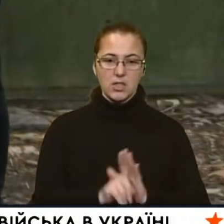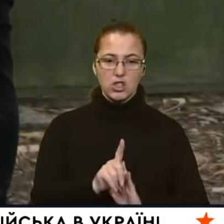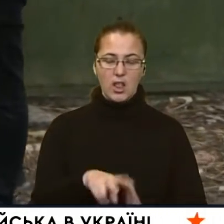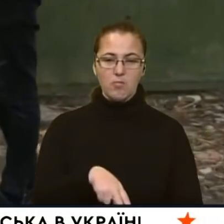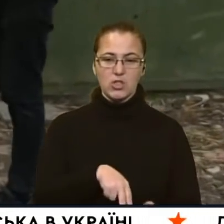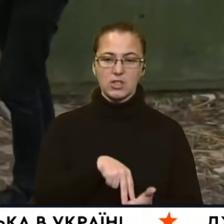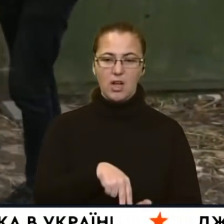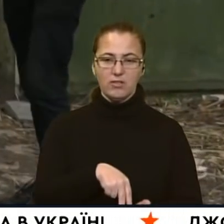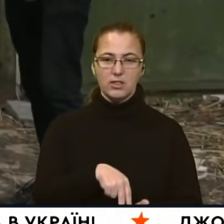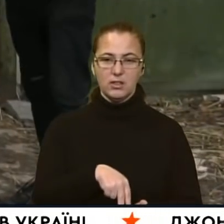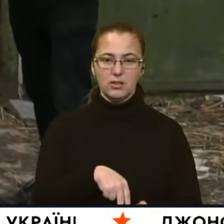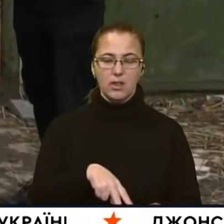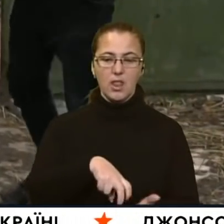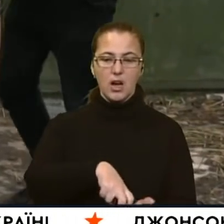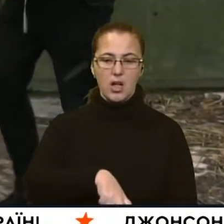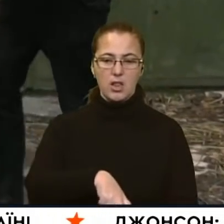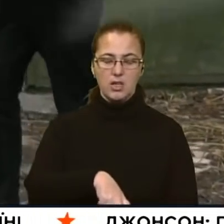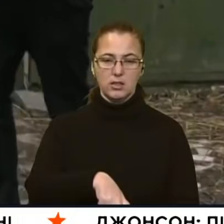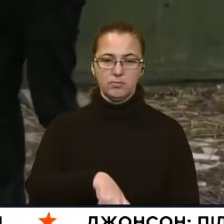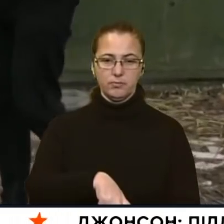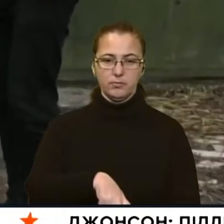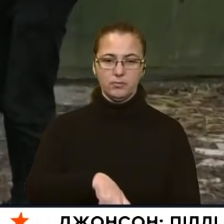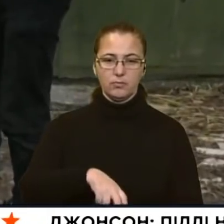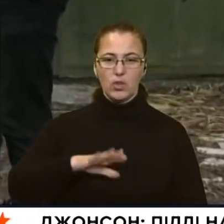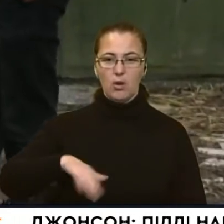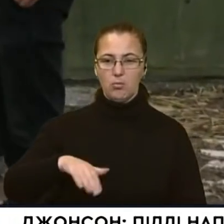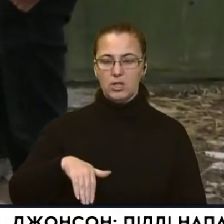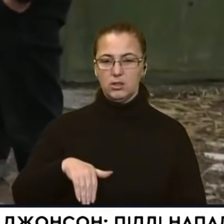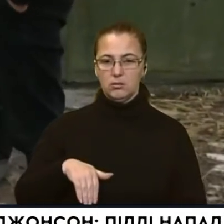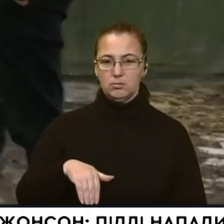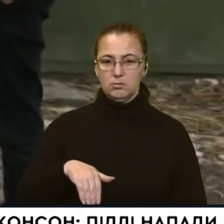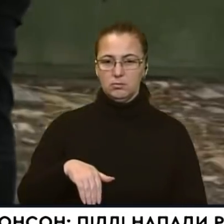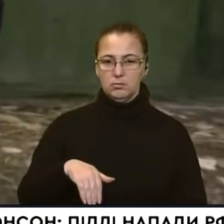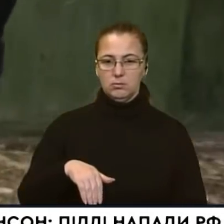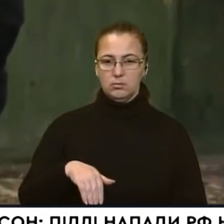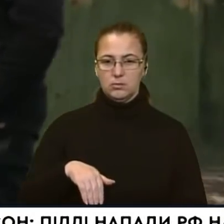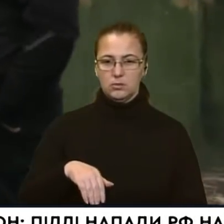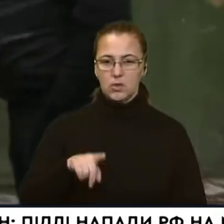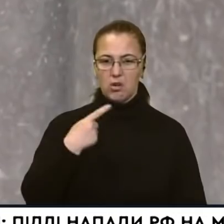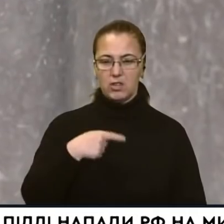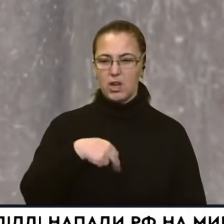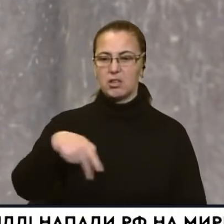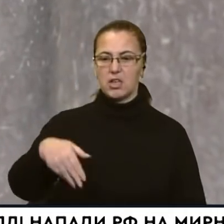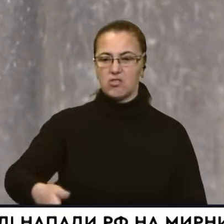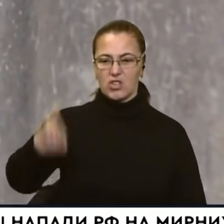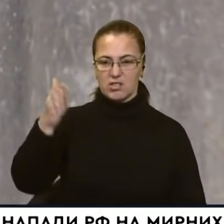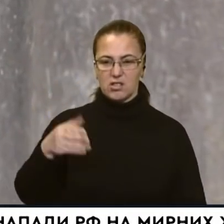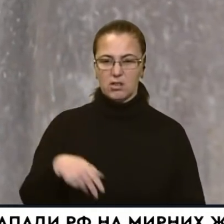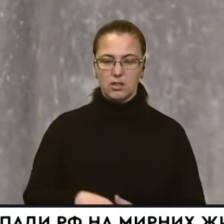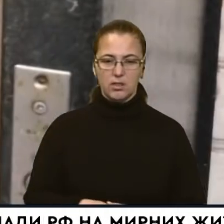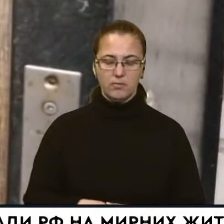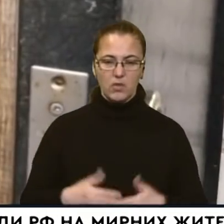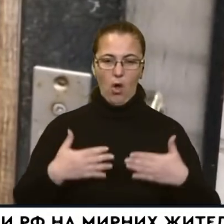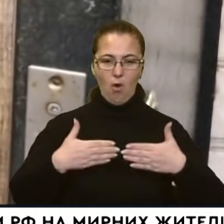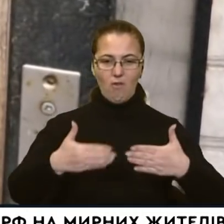Сначала поставили тут на колени, вот. Потом сверни, иди до стенки, стой там. У воротах отвори